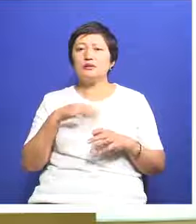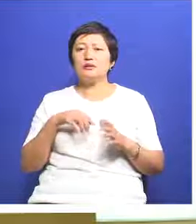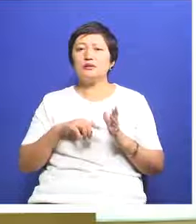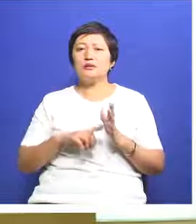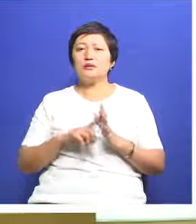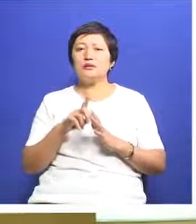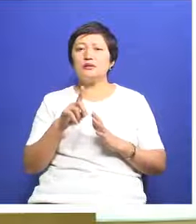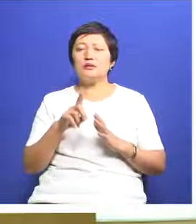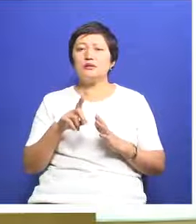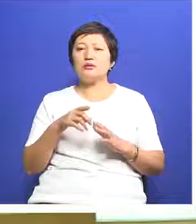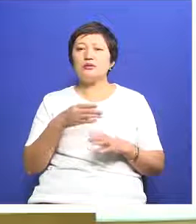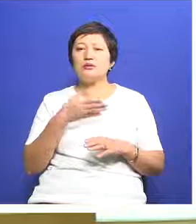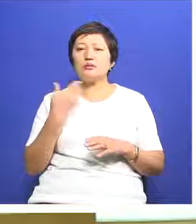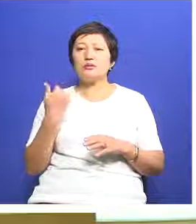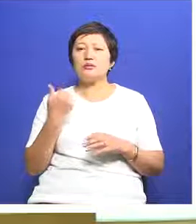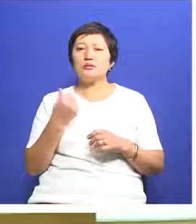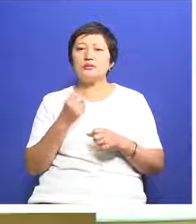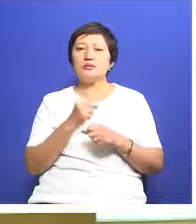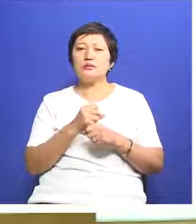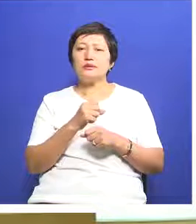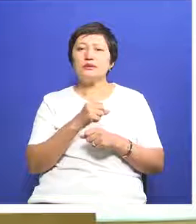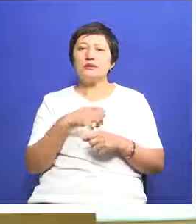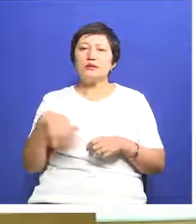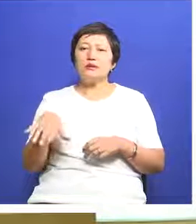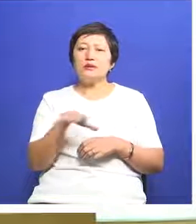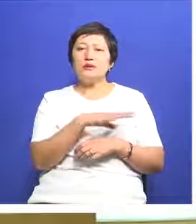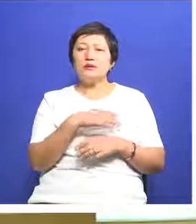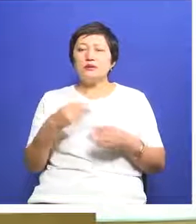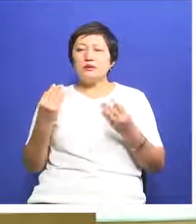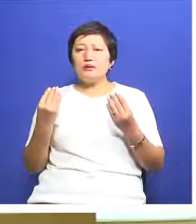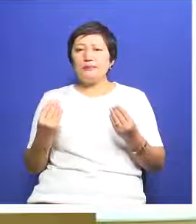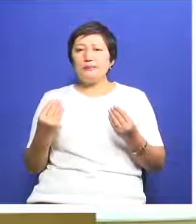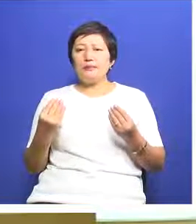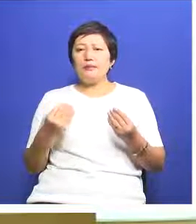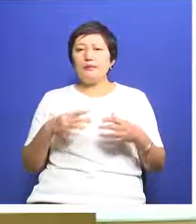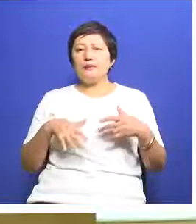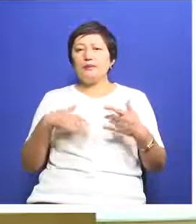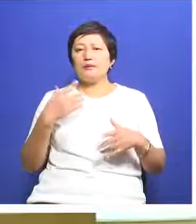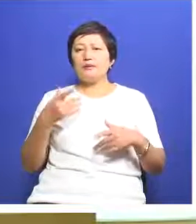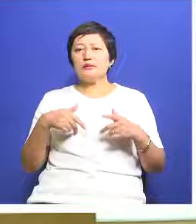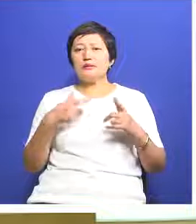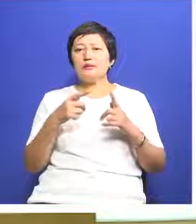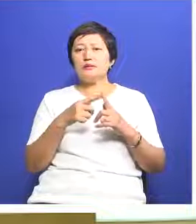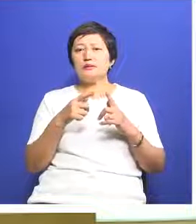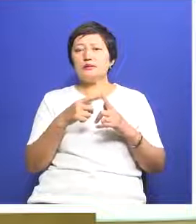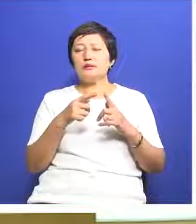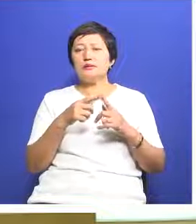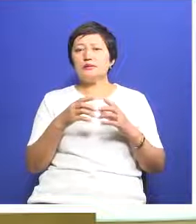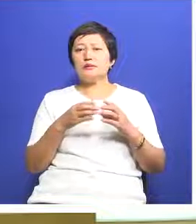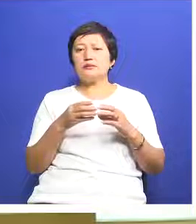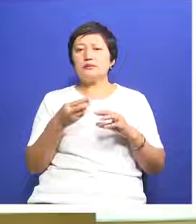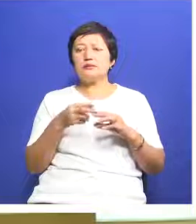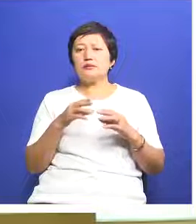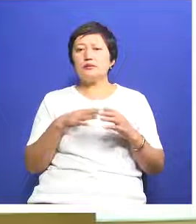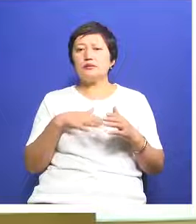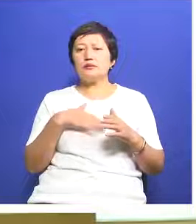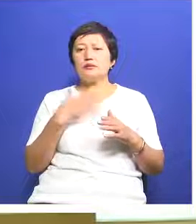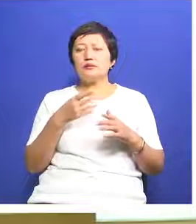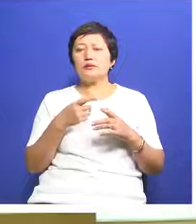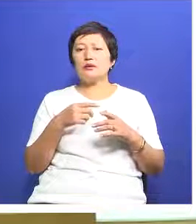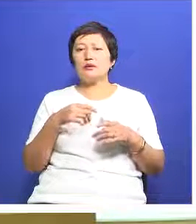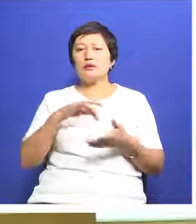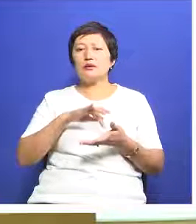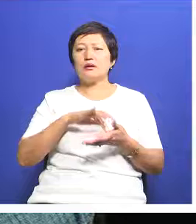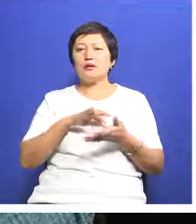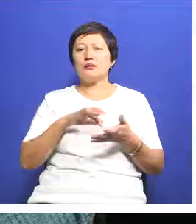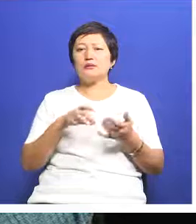бірақ өтіп ілгерігін тоқтап қалмауымыз керек. Бізде қазір мақтанышпен айта алатын да жағдайымыз бар. Өйткені біз қаланың тұрғындарымен